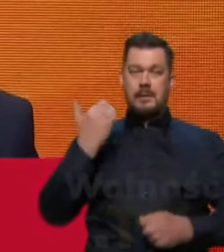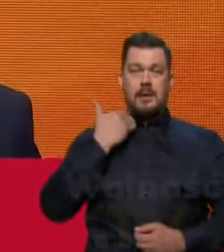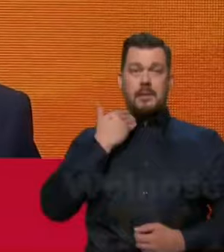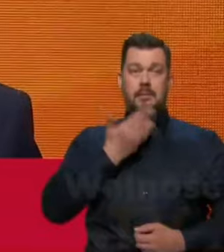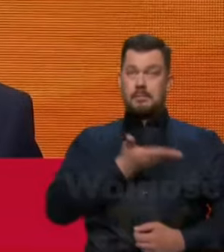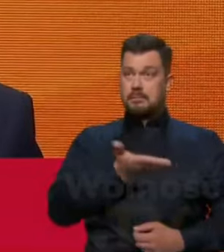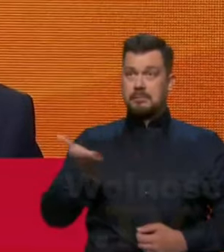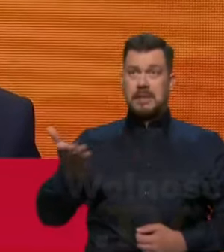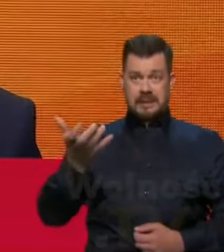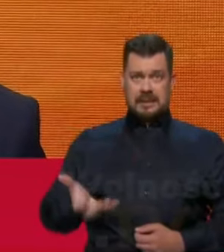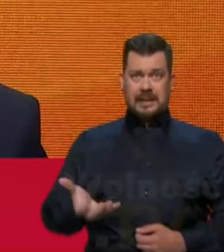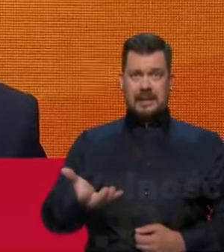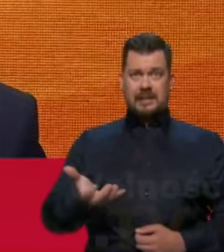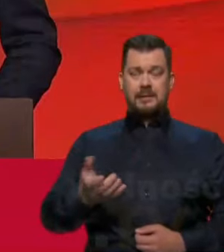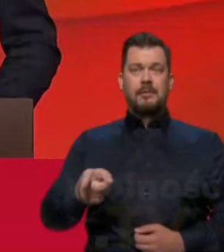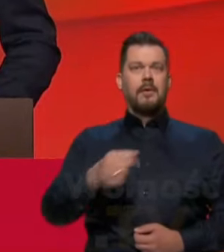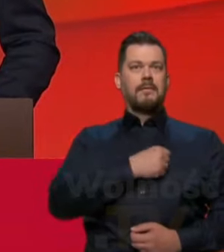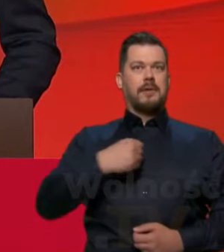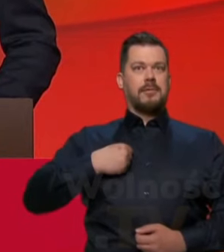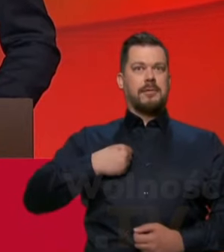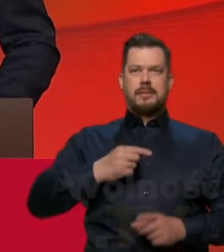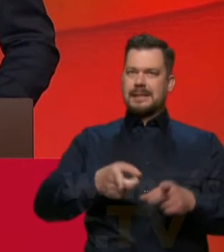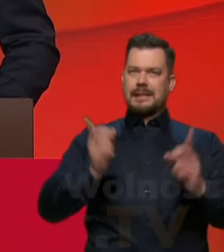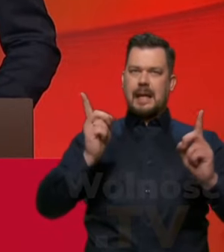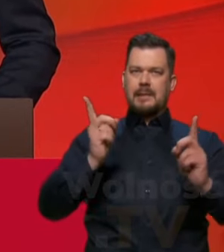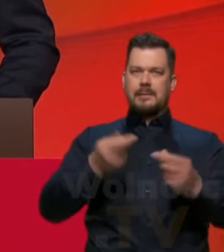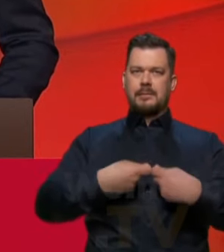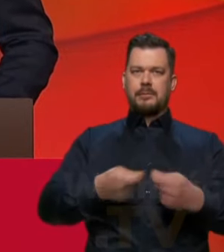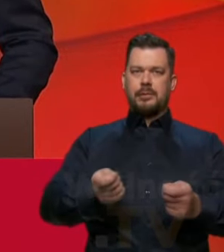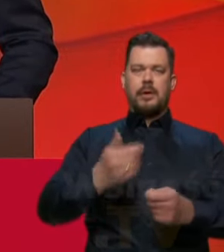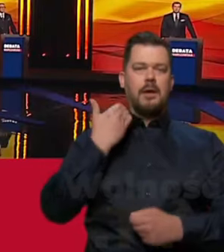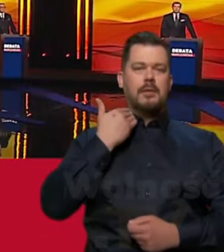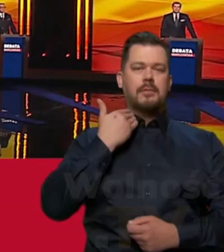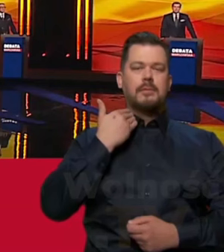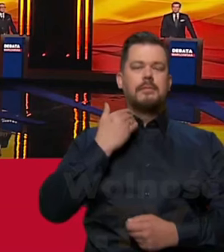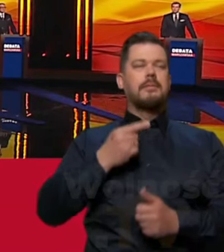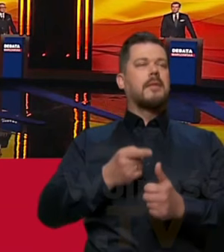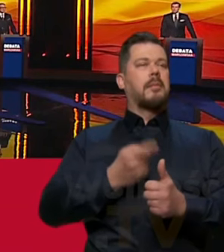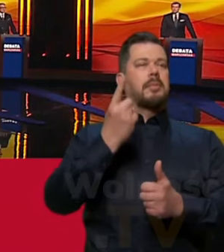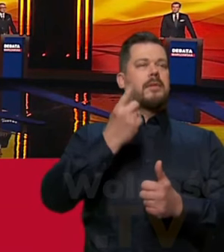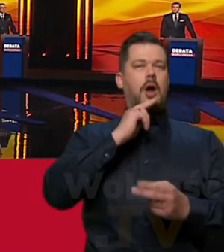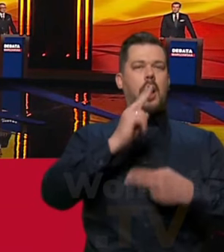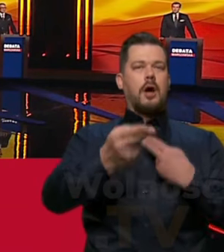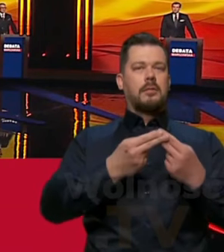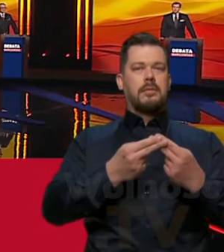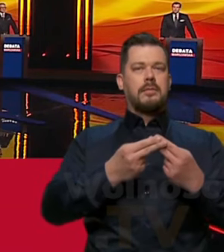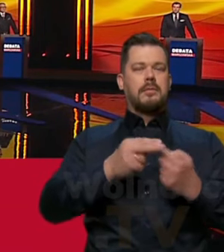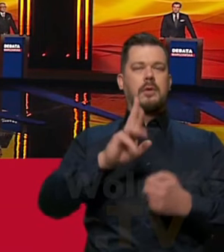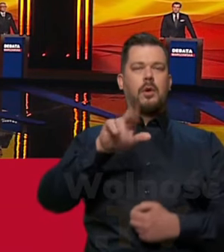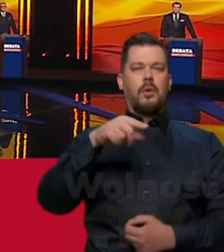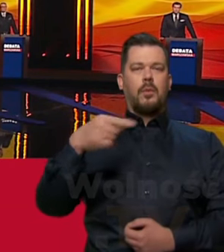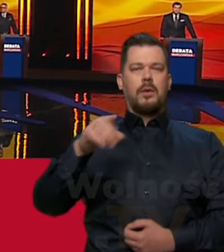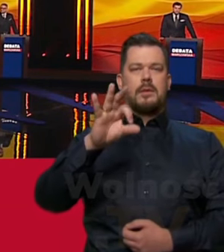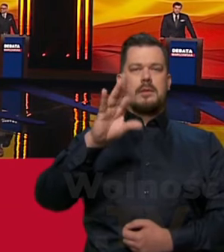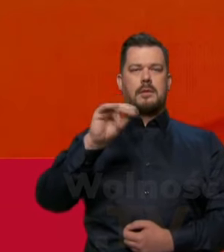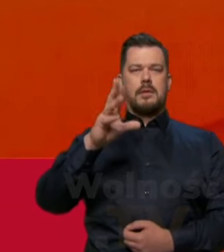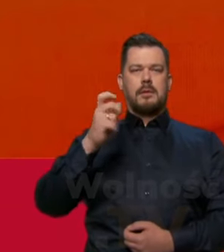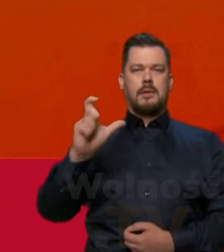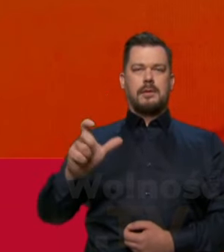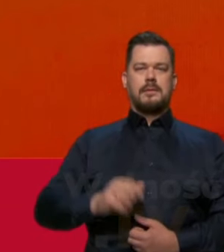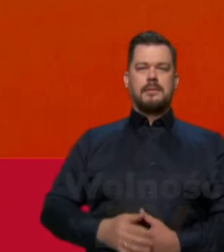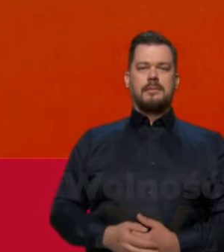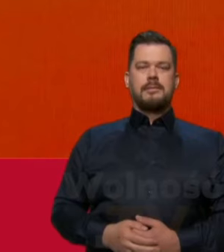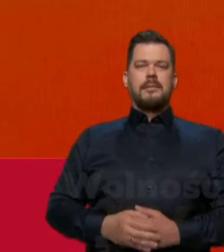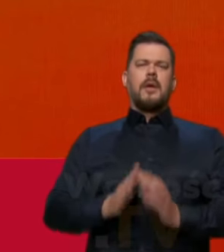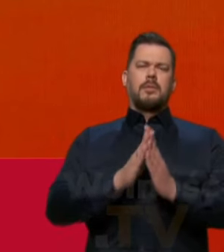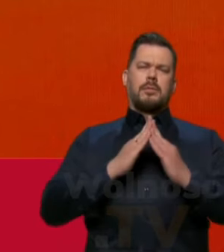za wprowadzeniem jej również w stolicy? Jako pierwszy na pytanie odpowie Romuald Starosielec.